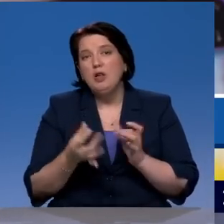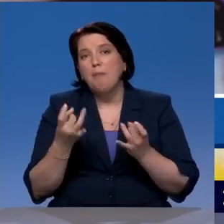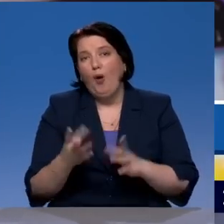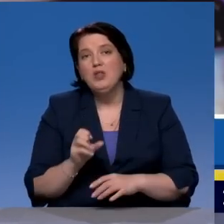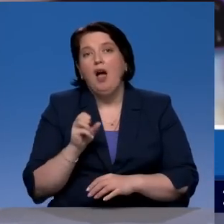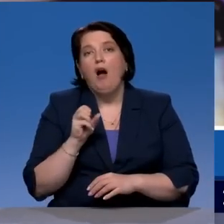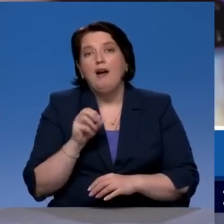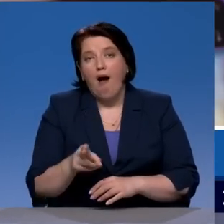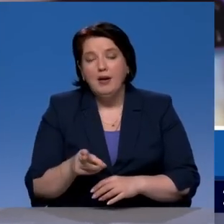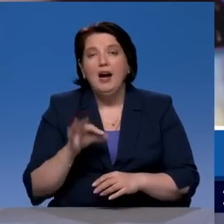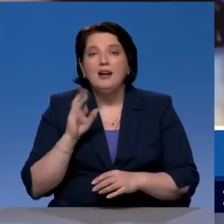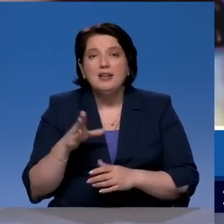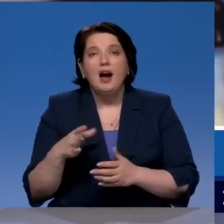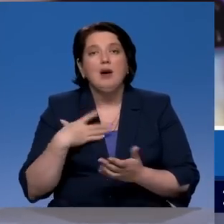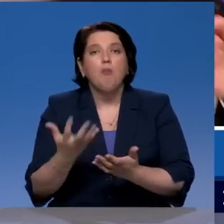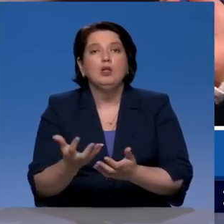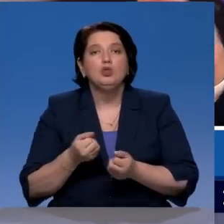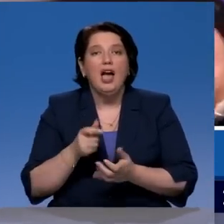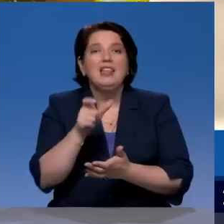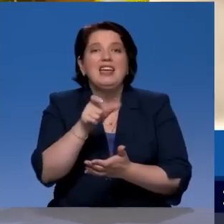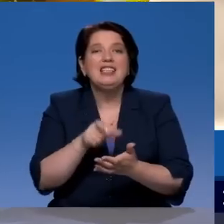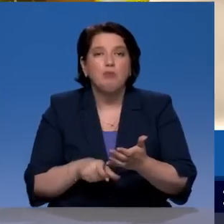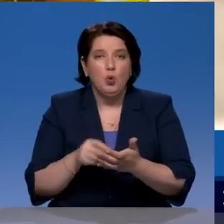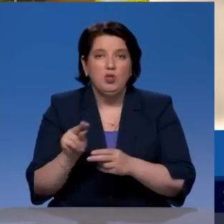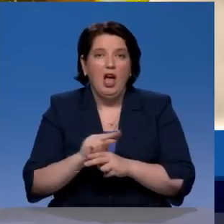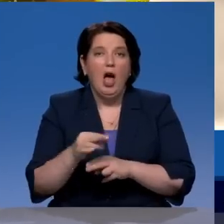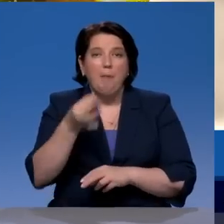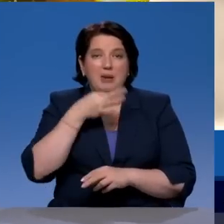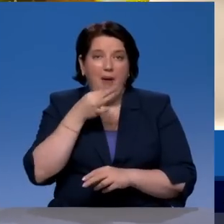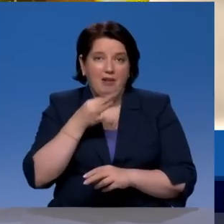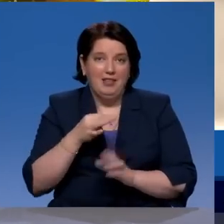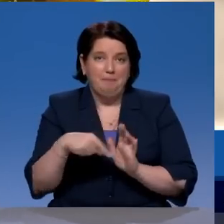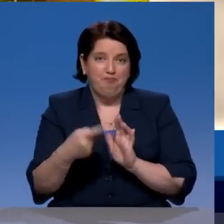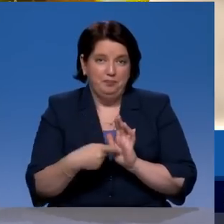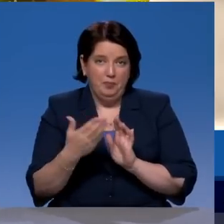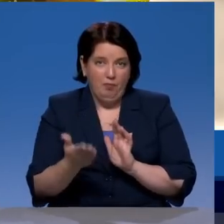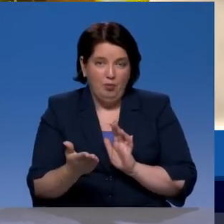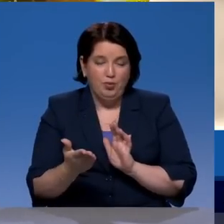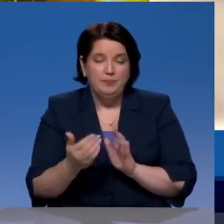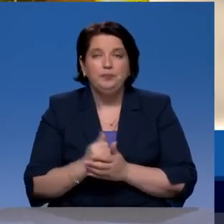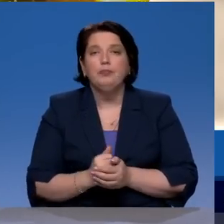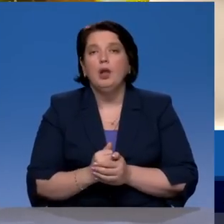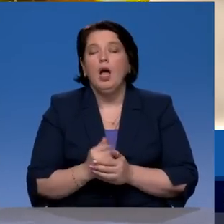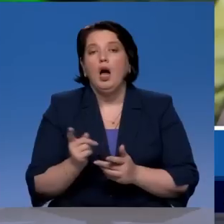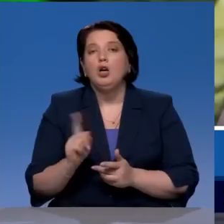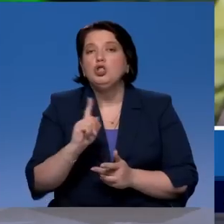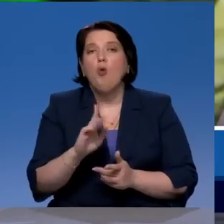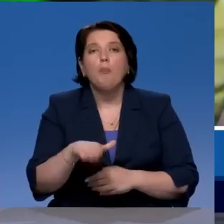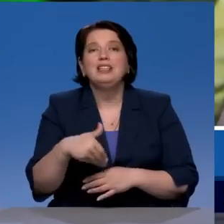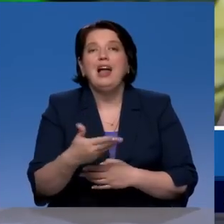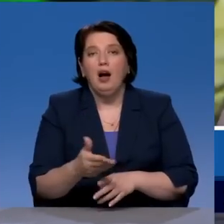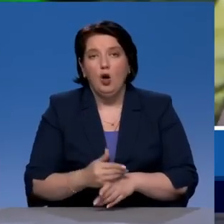позвонить 8 800 222 2014. Итак, что предлагают? Да, ну, во-первых, прежде всего,